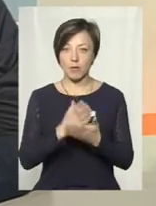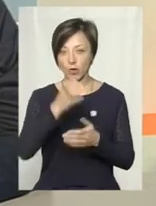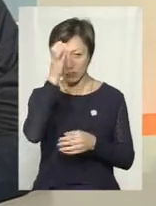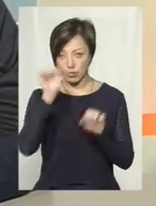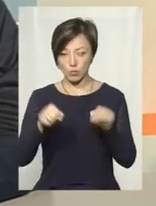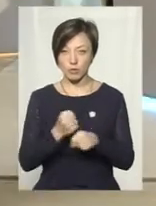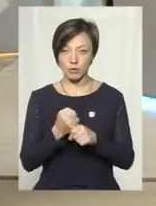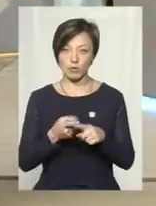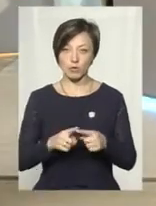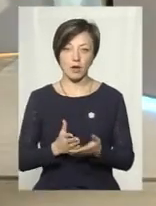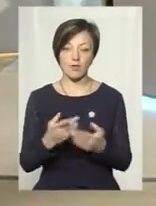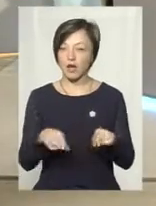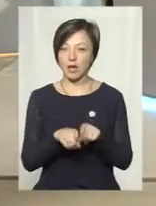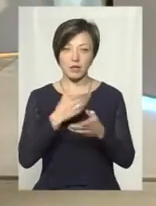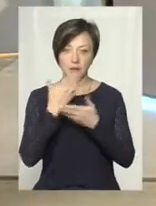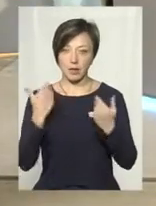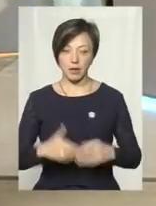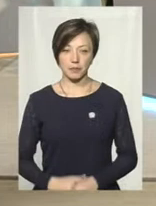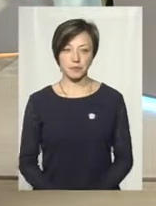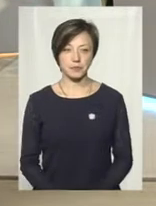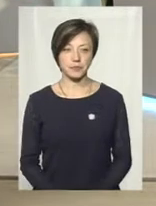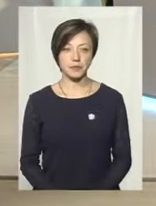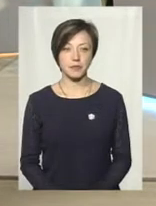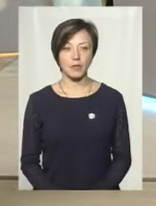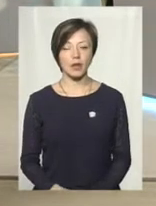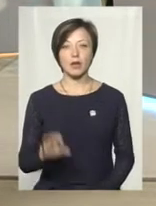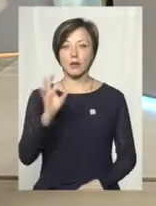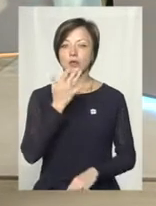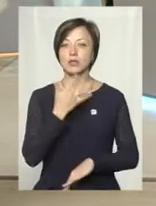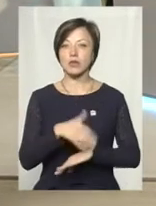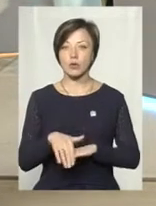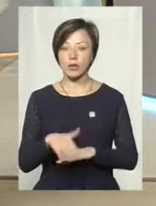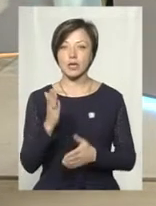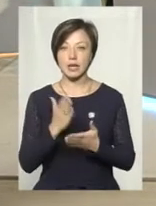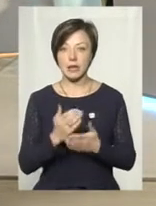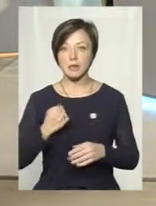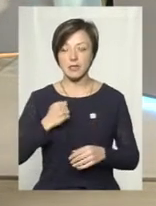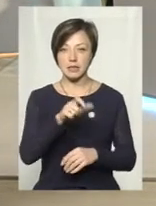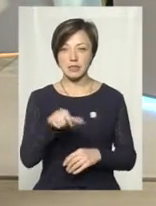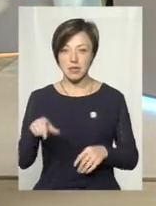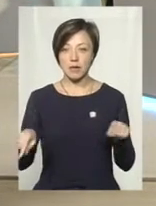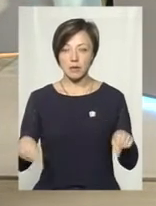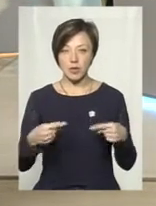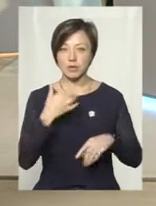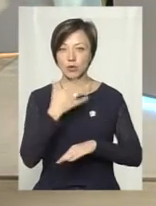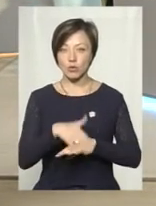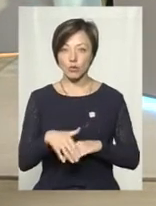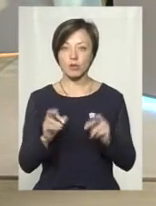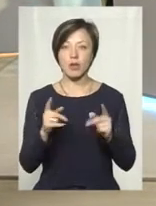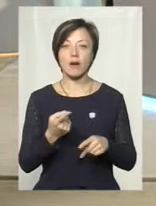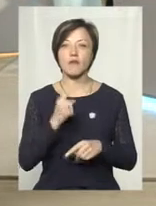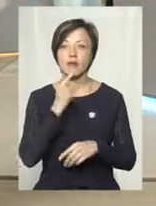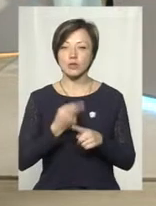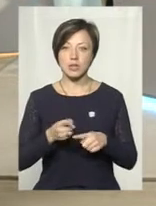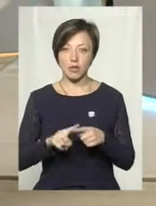працювати в цьому напрямку. Таких немає абсолютно. До речі, щодо закордону. Є бійці, які проходять реабілітацію за кордоном. Наскільки важко